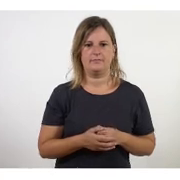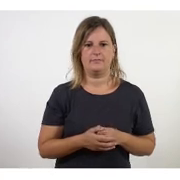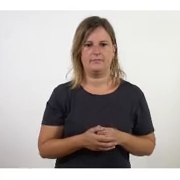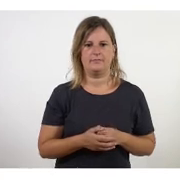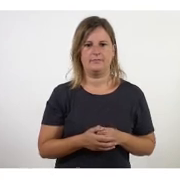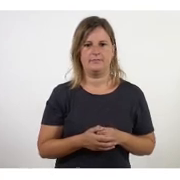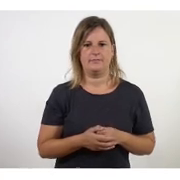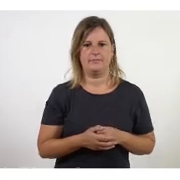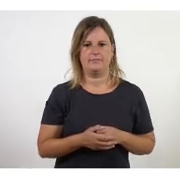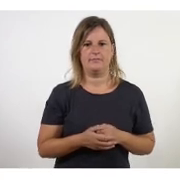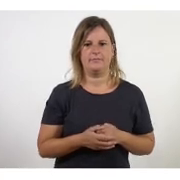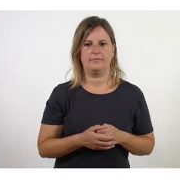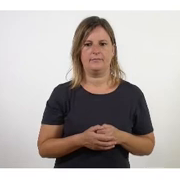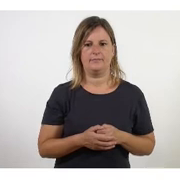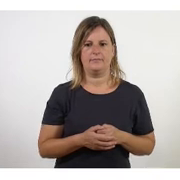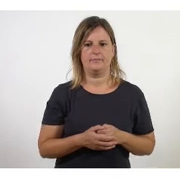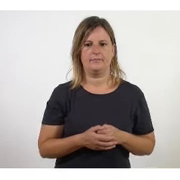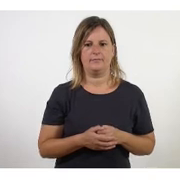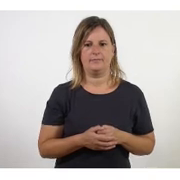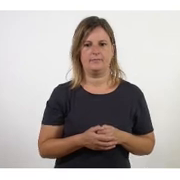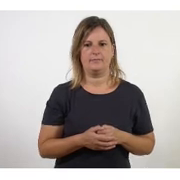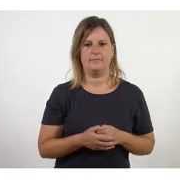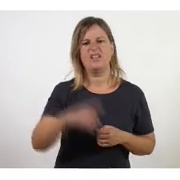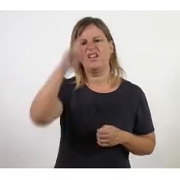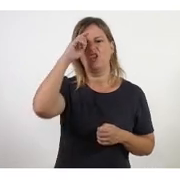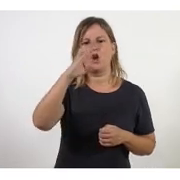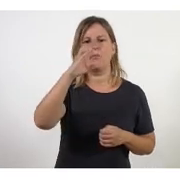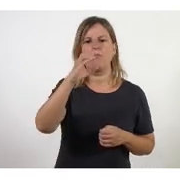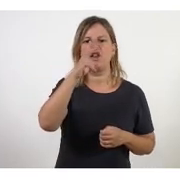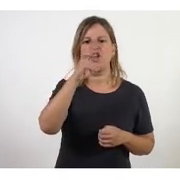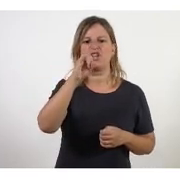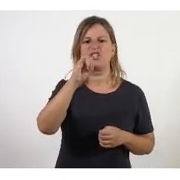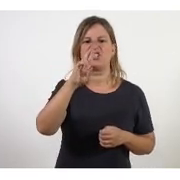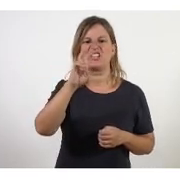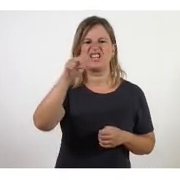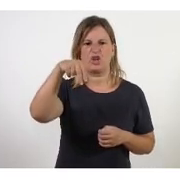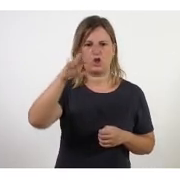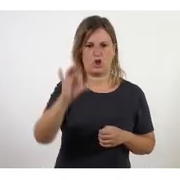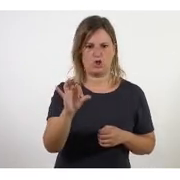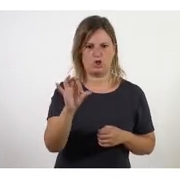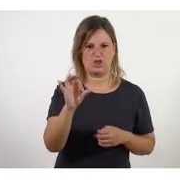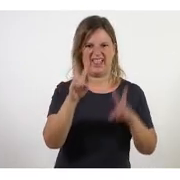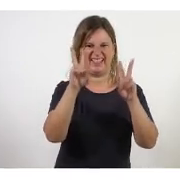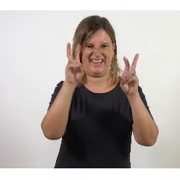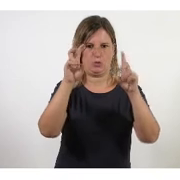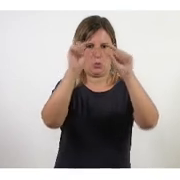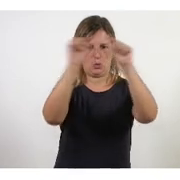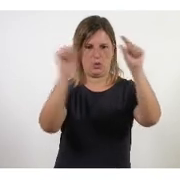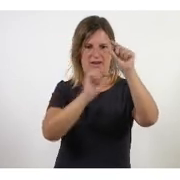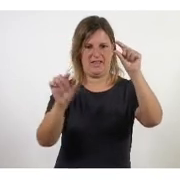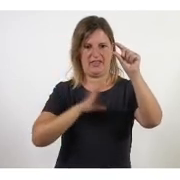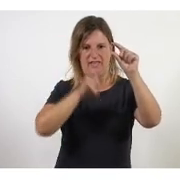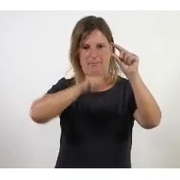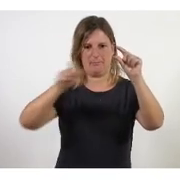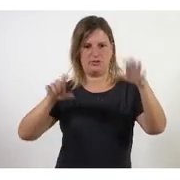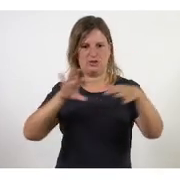Això s'anomena en periodisme, anomenem Kairons, un nom així grec, que raro. Són els títols de la persona, que